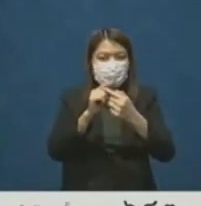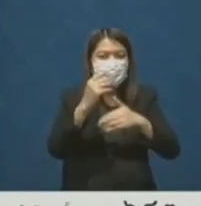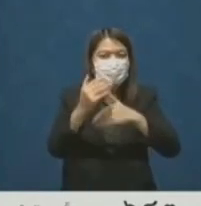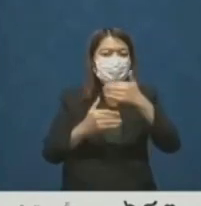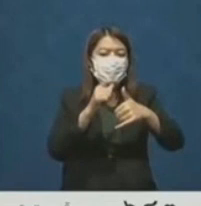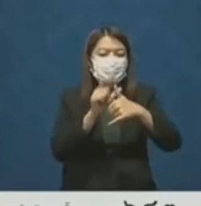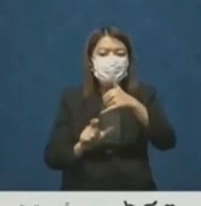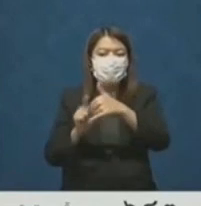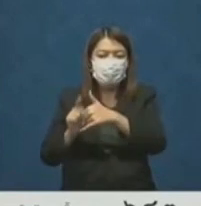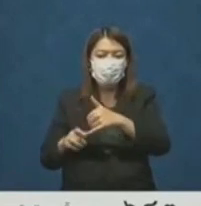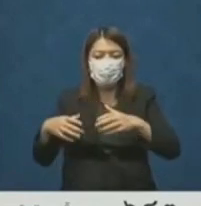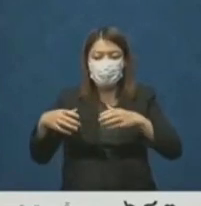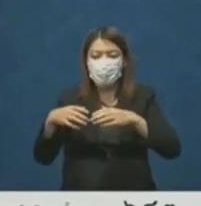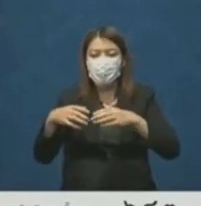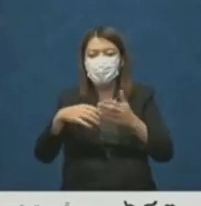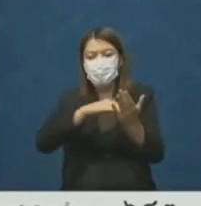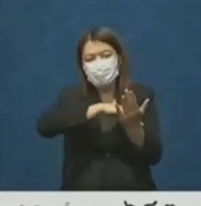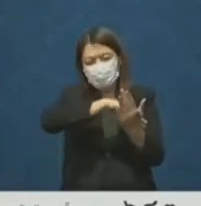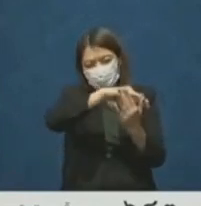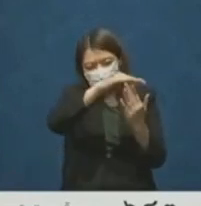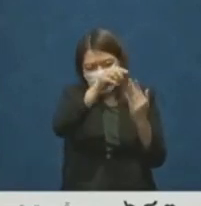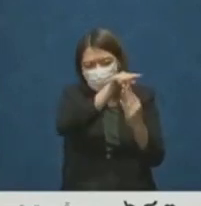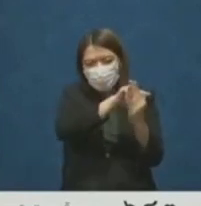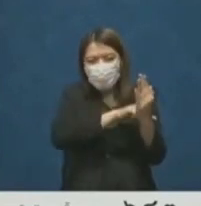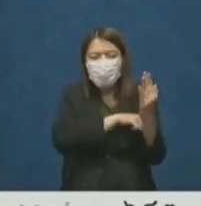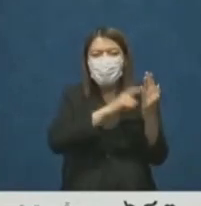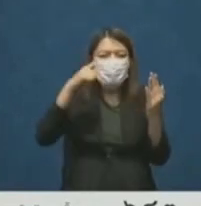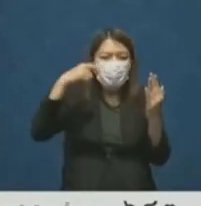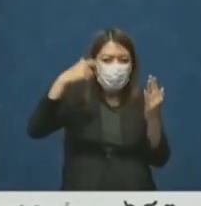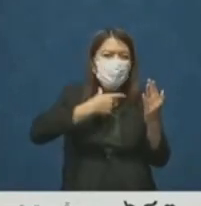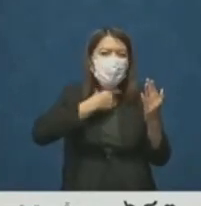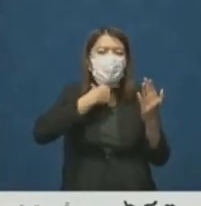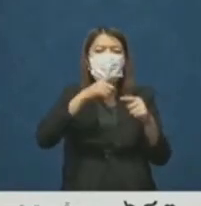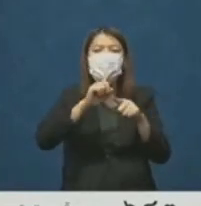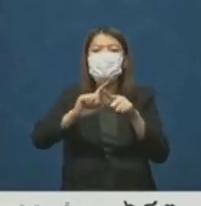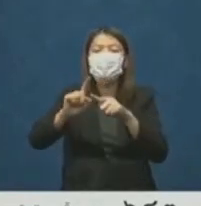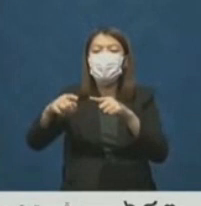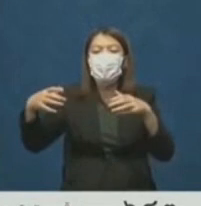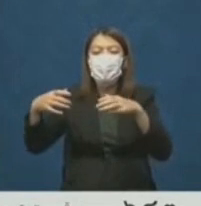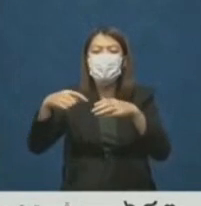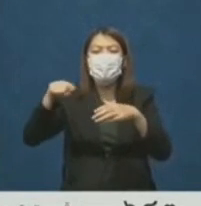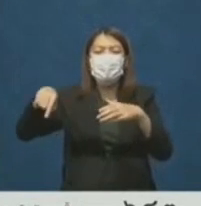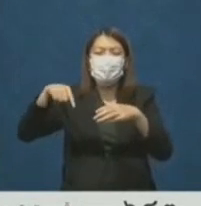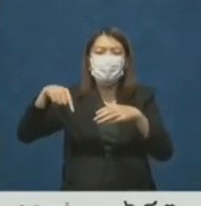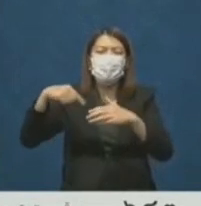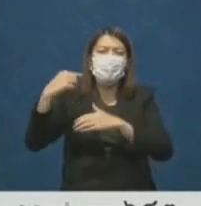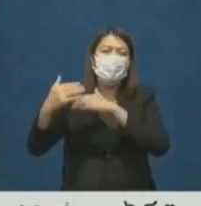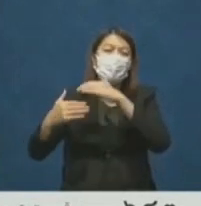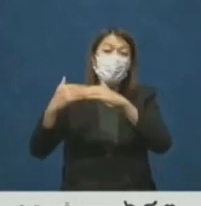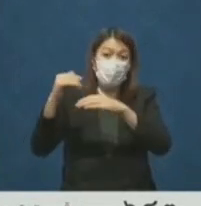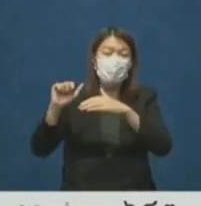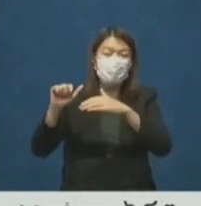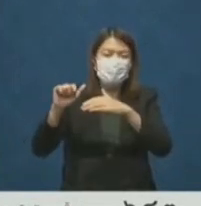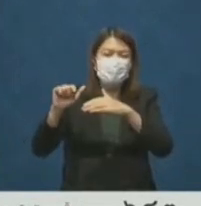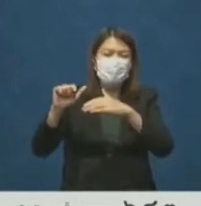คลกลุ่มชายขอบกลุ่มชาติพันธุ์นะครับกลุ่มที่เปราะบางได้พัฒ